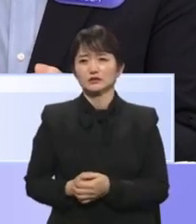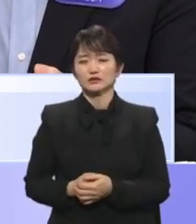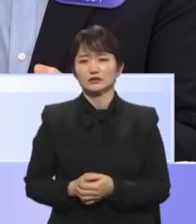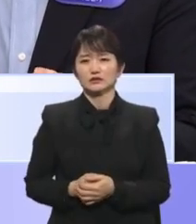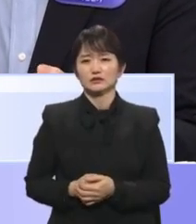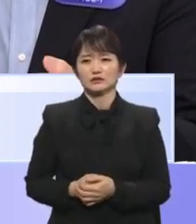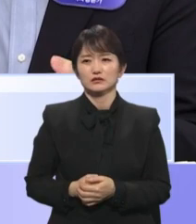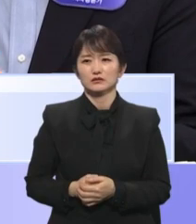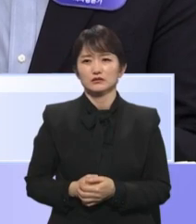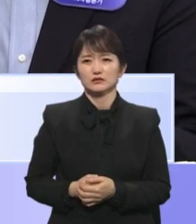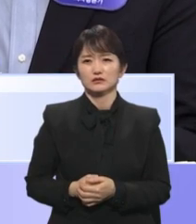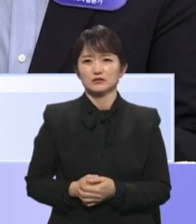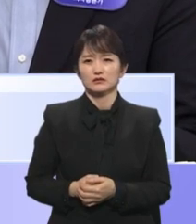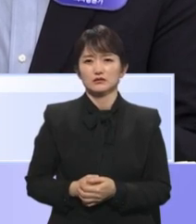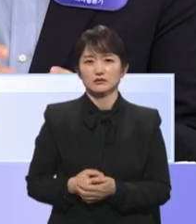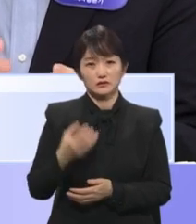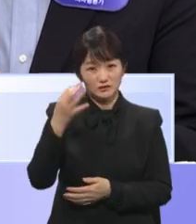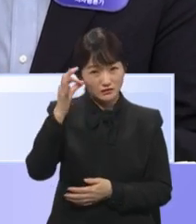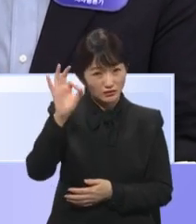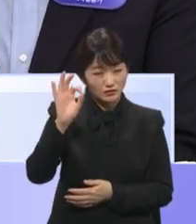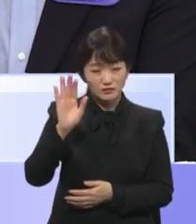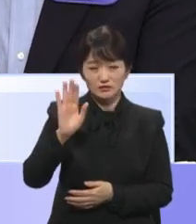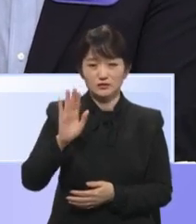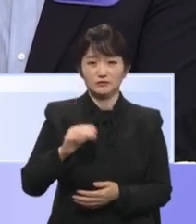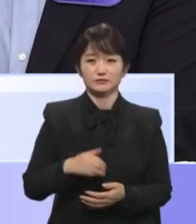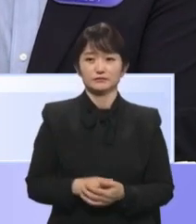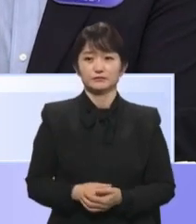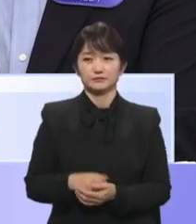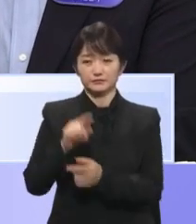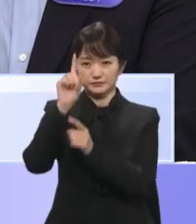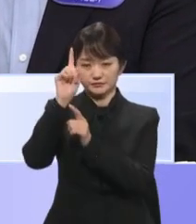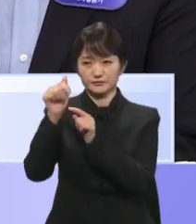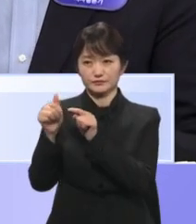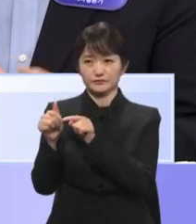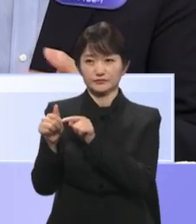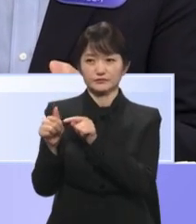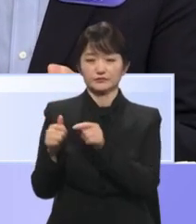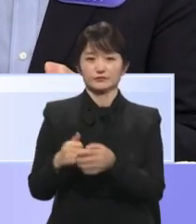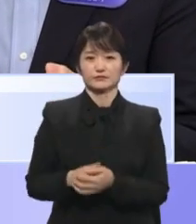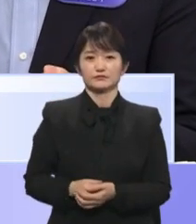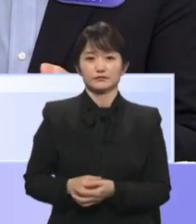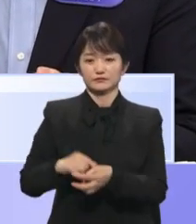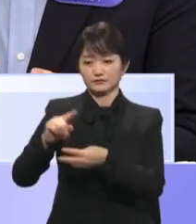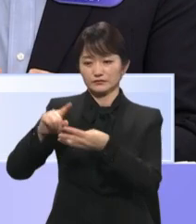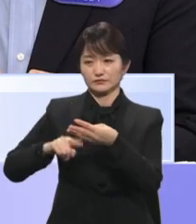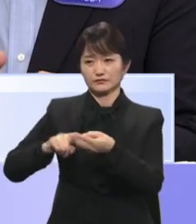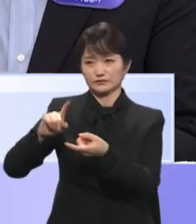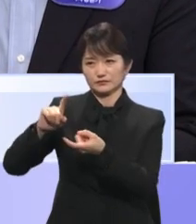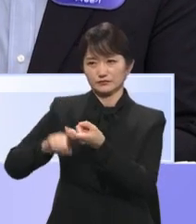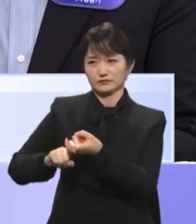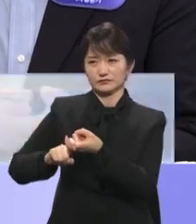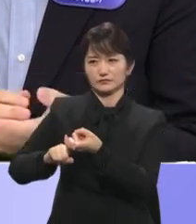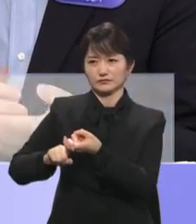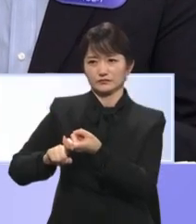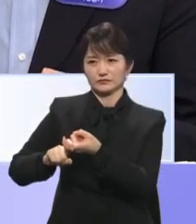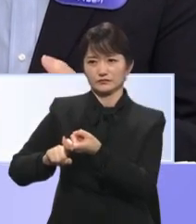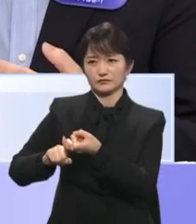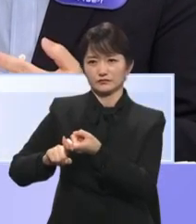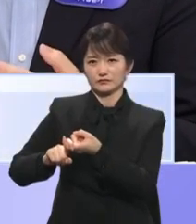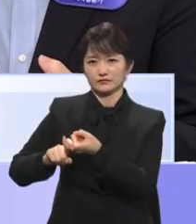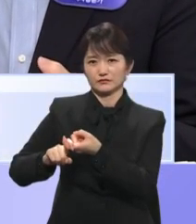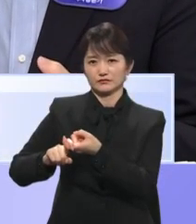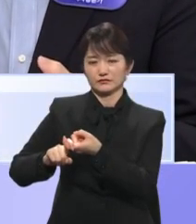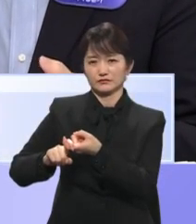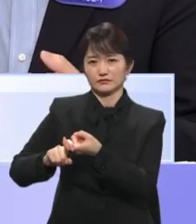이게 뭐 자연스럽게 받아들여 지겠습니까 거기다가 이철기 위원이라는 분은 소위 말하는 윤핵관 4인방 중에 한 명인데 인재